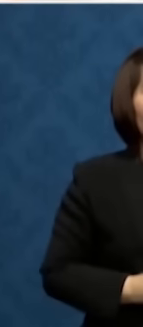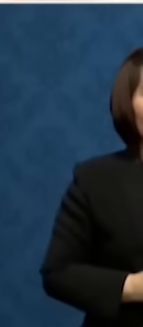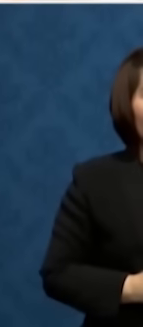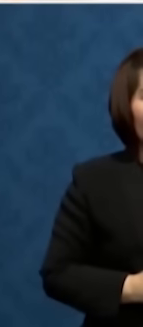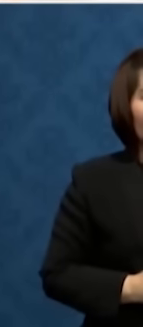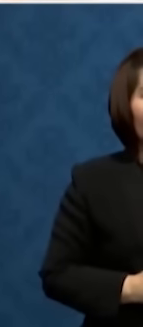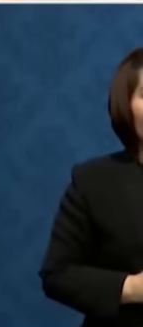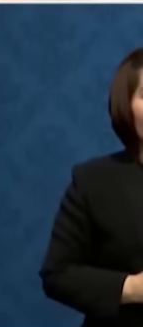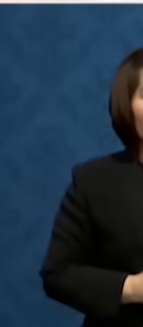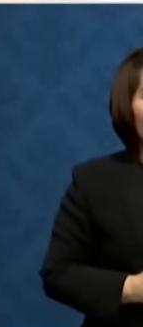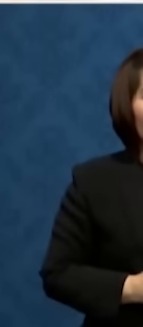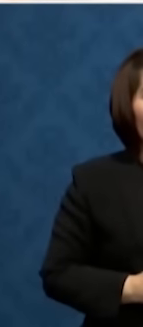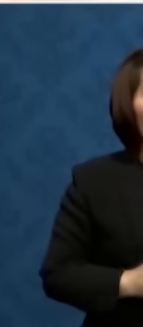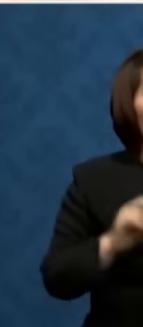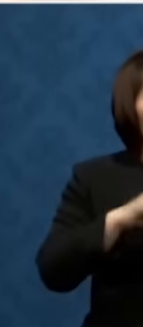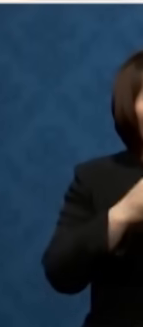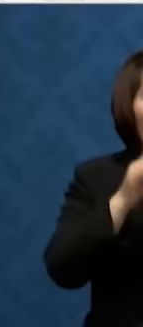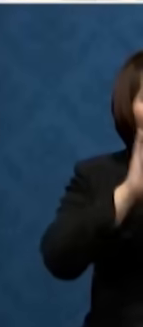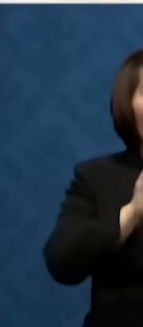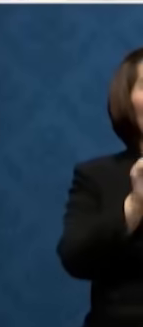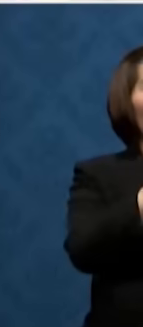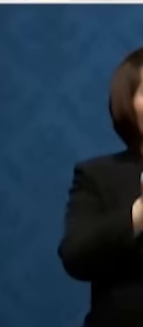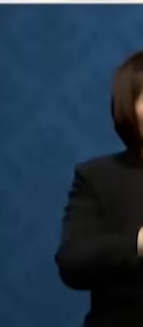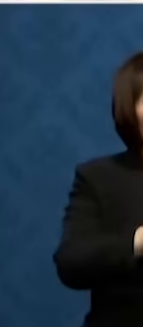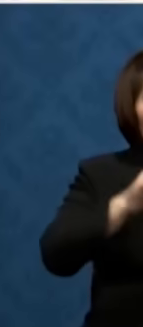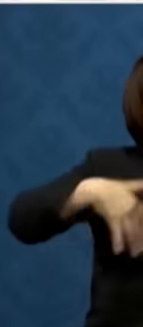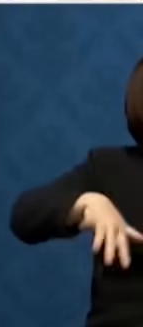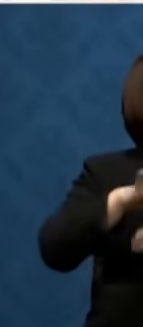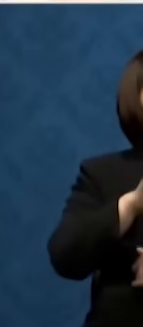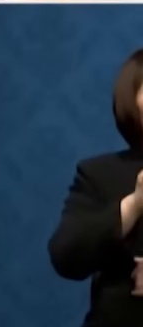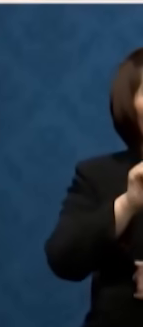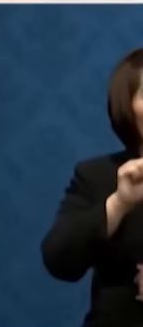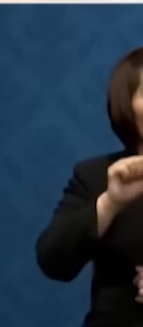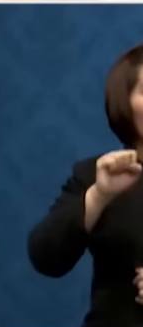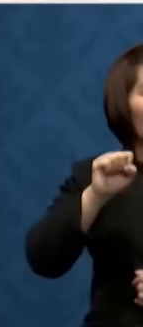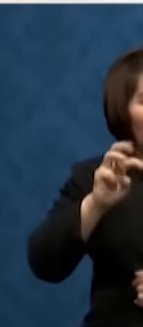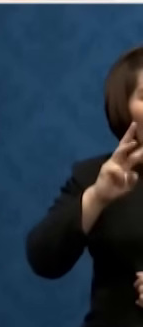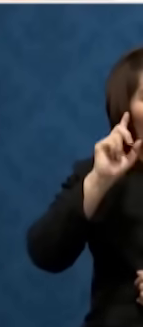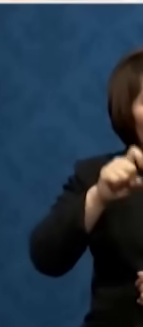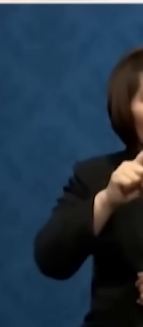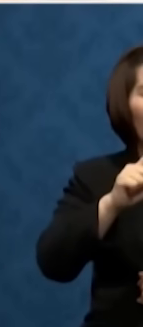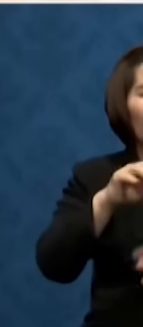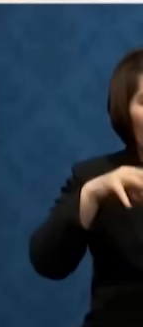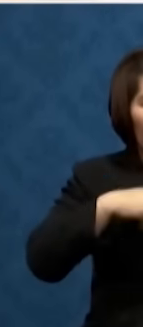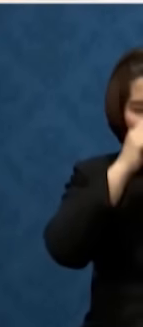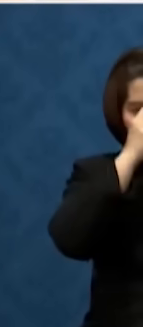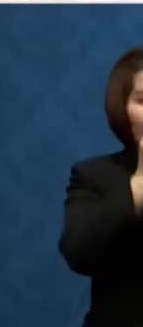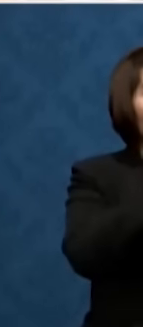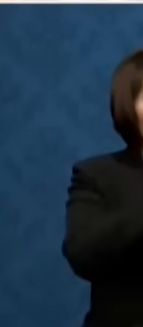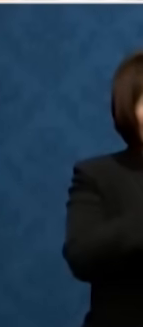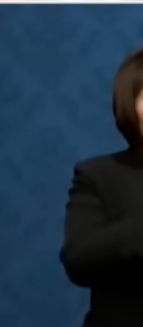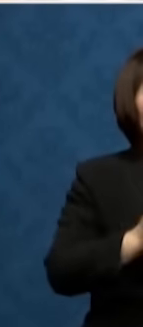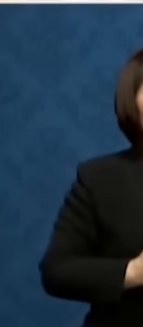มีสถานะเทียบเท่าพระราชบัญญัติเป็นกฎหมายที่สมาชิกรัฐสภาของเราจะต้องนะครับยึดถือและปฏิบัติ ท่านประ